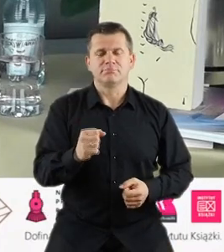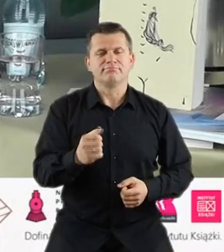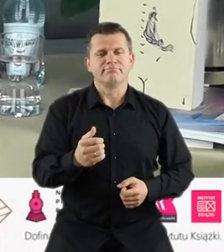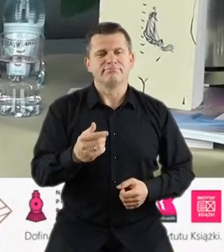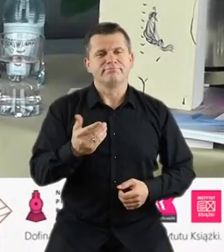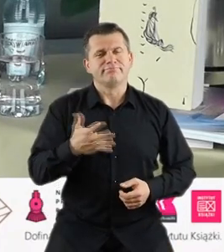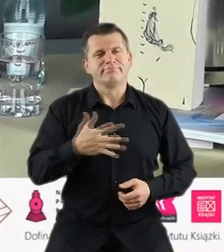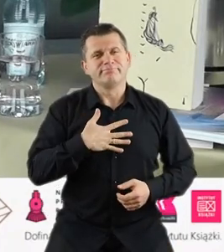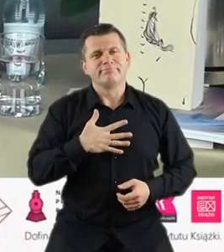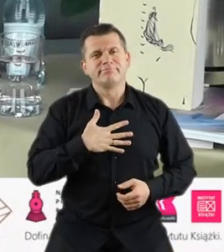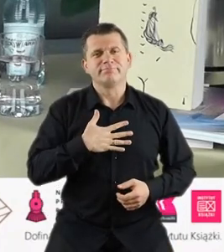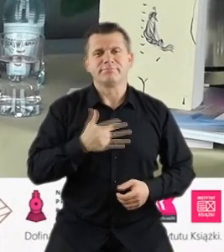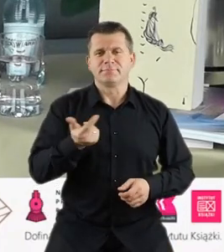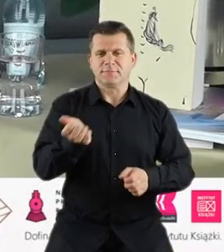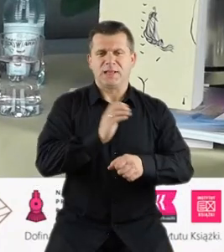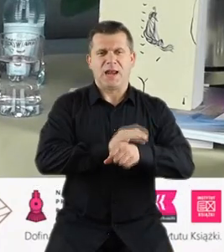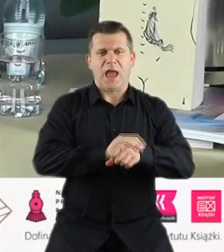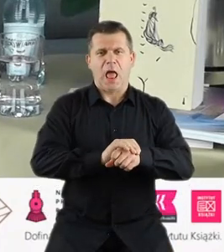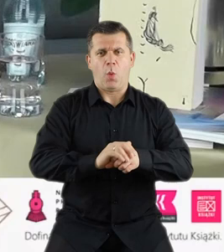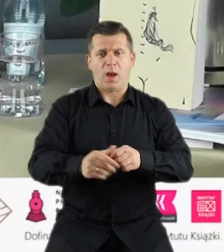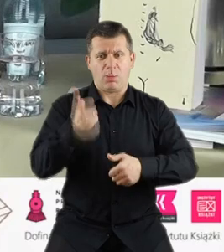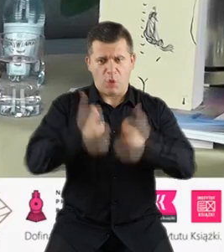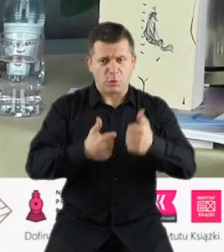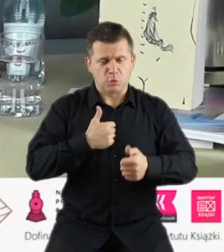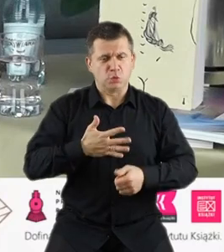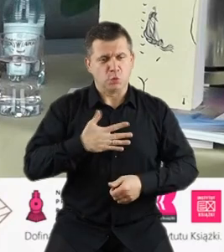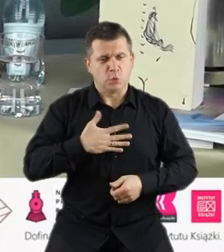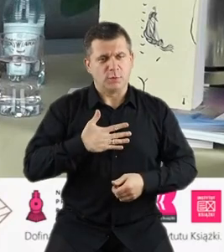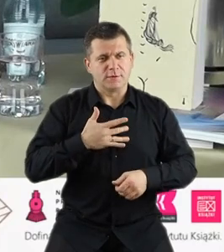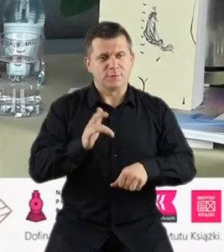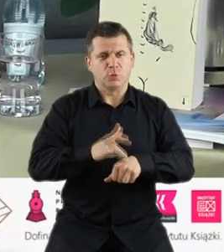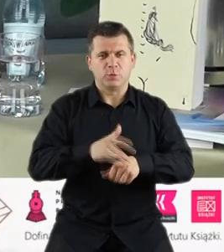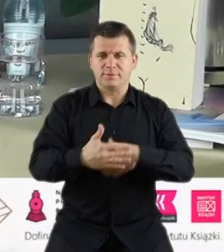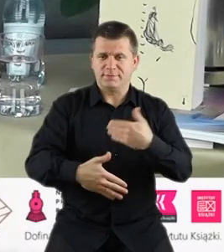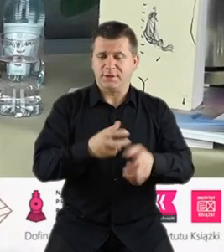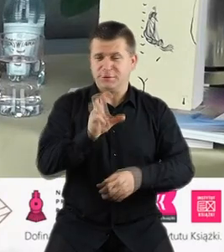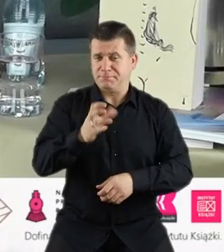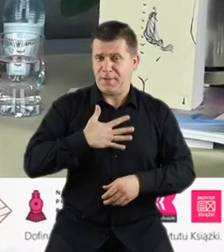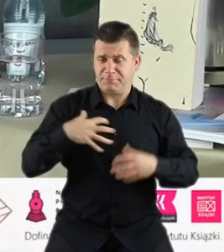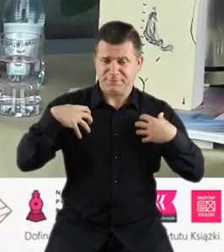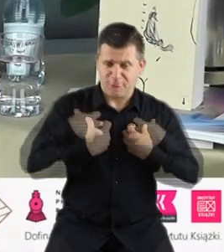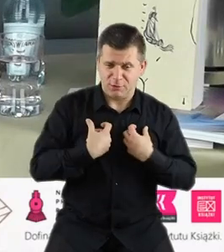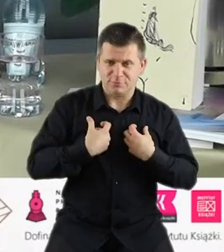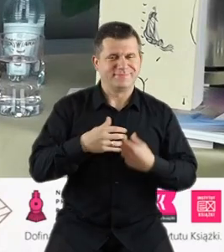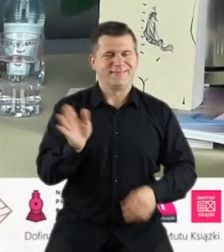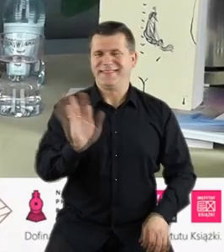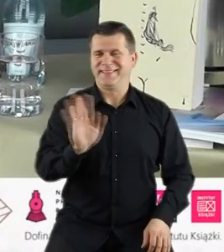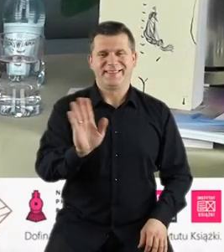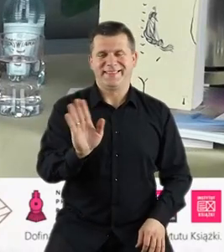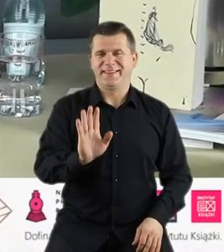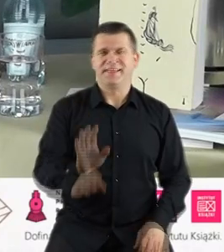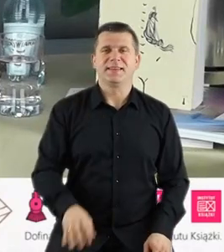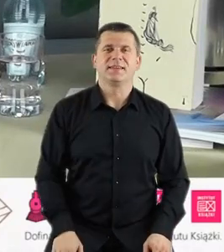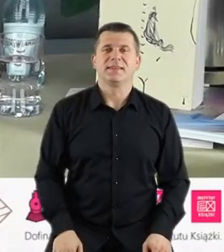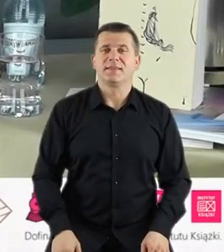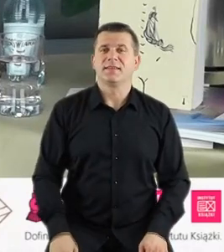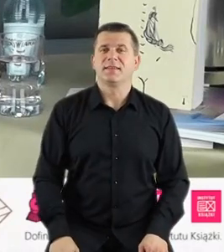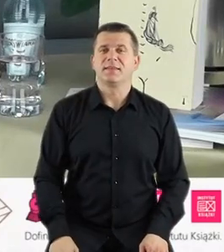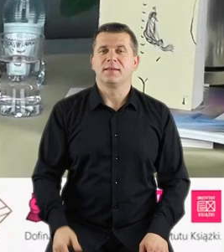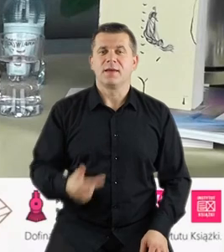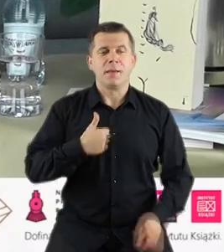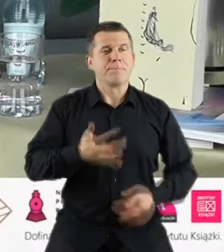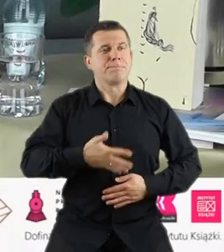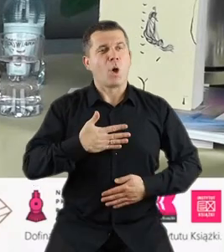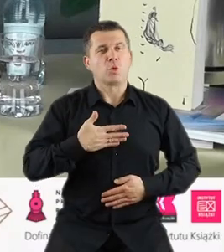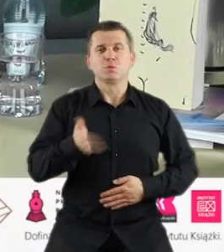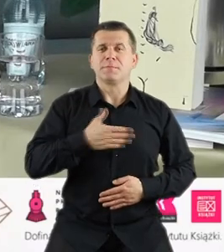skutki bycia laureatką takiego konkursu. Natomiast czy jestem zmęczona? Nie. Nie. Dobrze. Po pierwsze mam takie